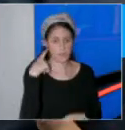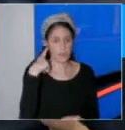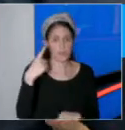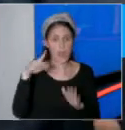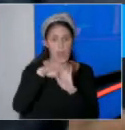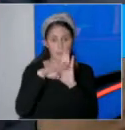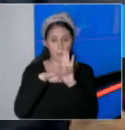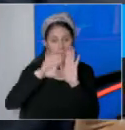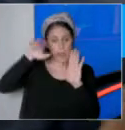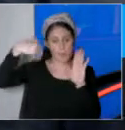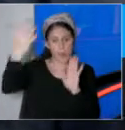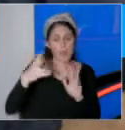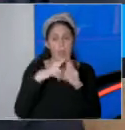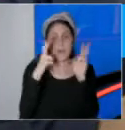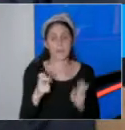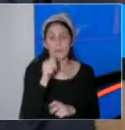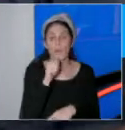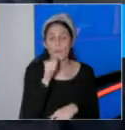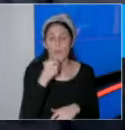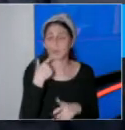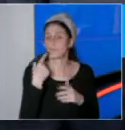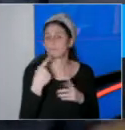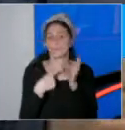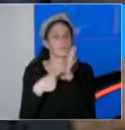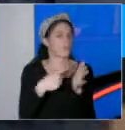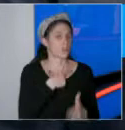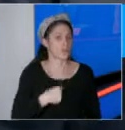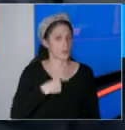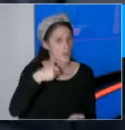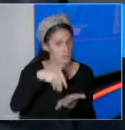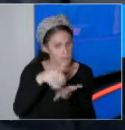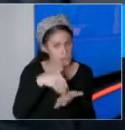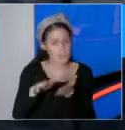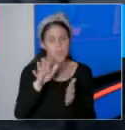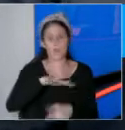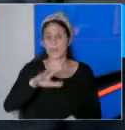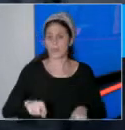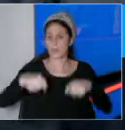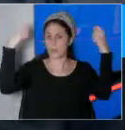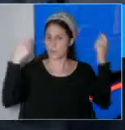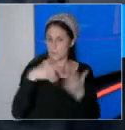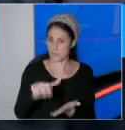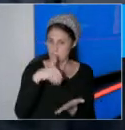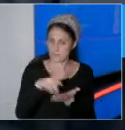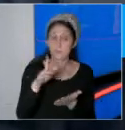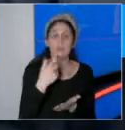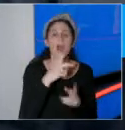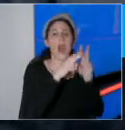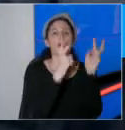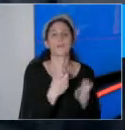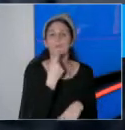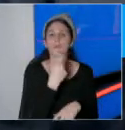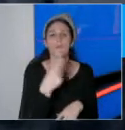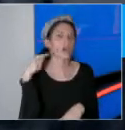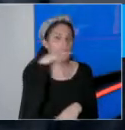שבהגבלות הבאות, בערים ירוקות למשל, תנועות הנוער תוכלנה להמשיך, וגם מערכת החינוך תוכל להמשיך, מה שלא יקרה בערים כתומות וערים